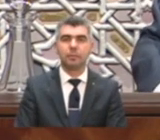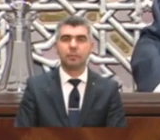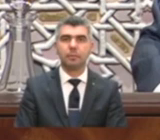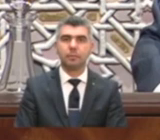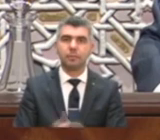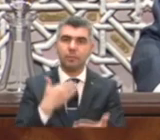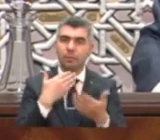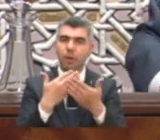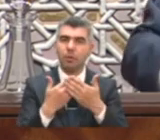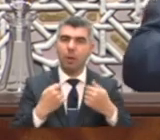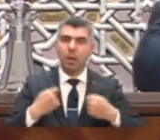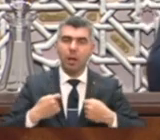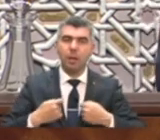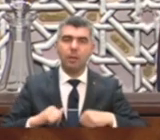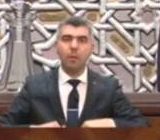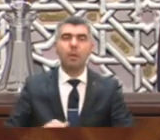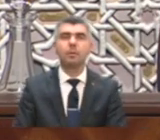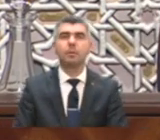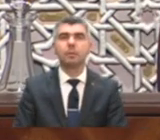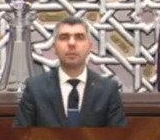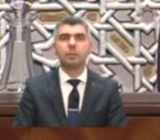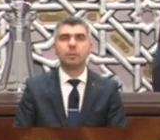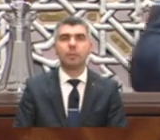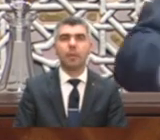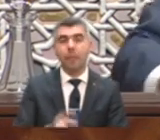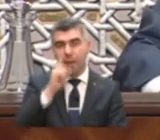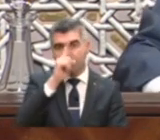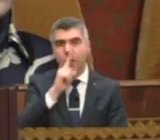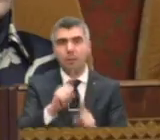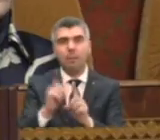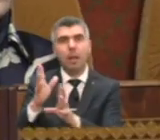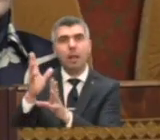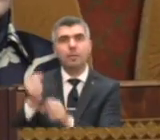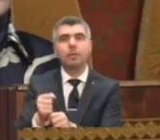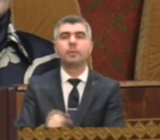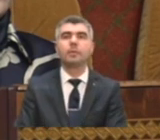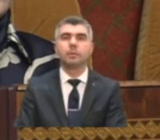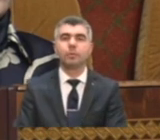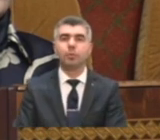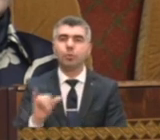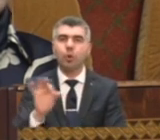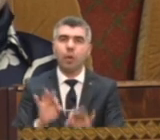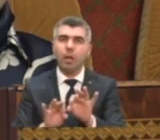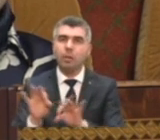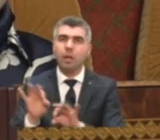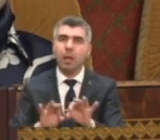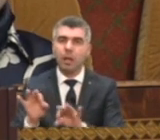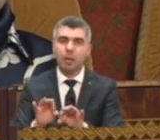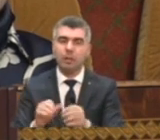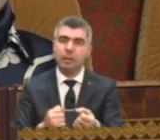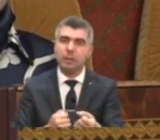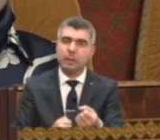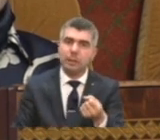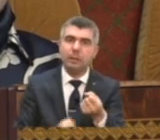شكرا السيد الرئيس. السيدة الوزيرة تتمنى لك الشفاء. السؤال ديالنا ما هي الإجراءات اللي غادي تقوموا بها من أجل دعم